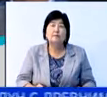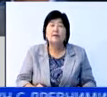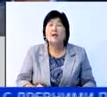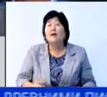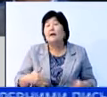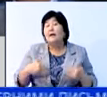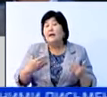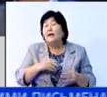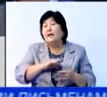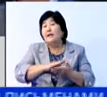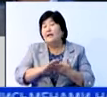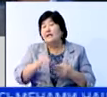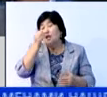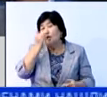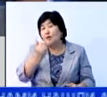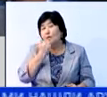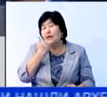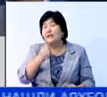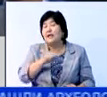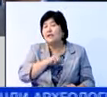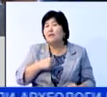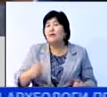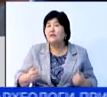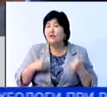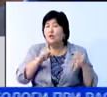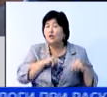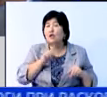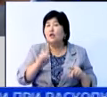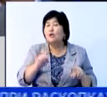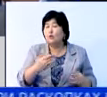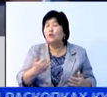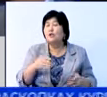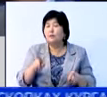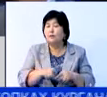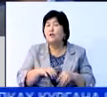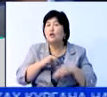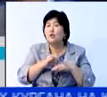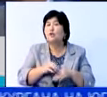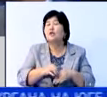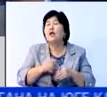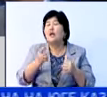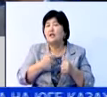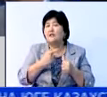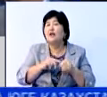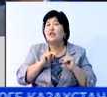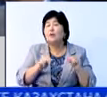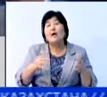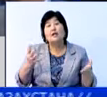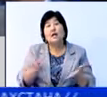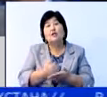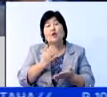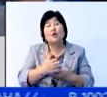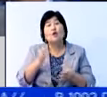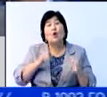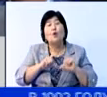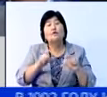Я выражаю вам искреннюю благодарность за самоотверженный труд, за то, что вы достойно несете звание педагогов. Достижения, которые имеет